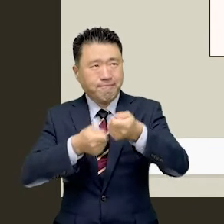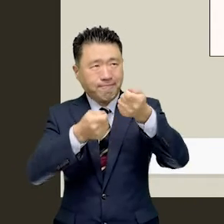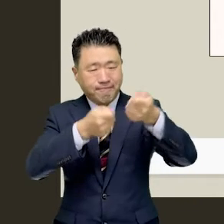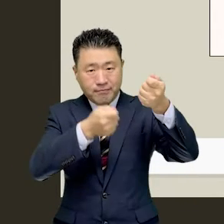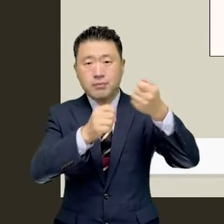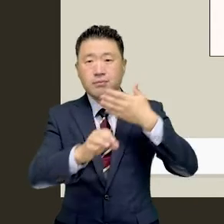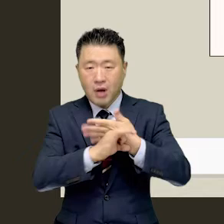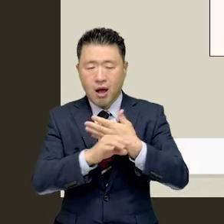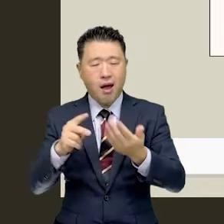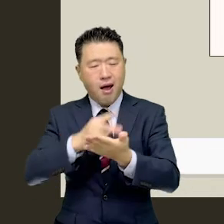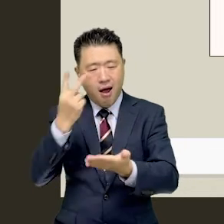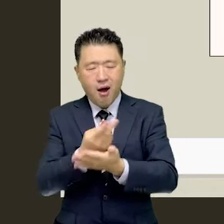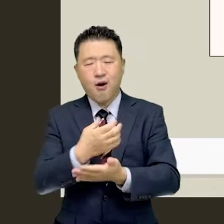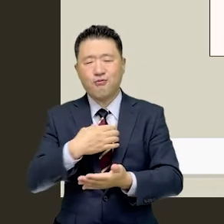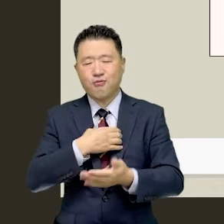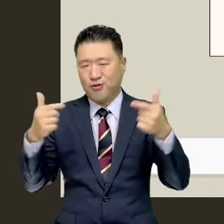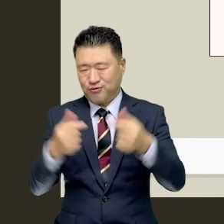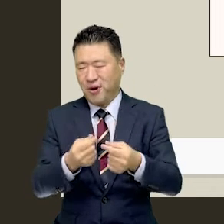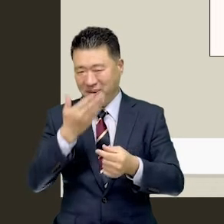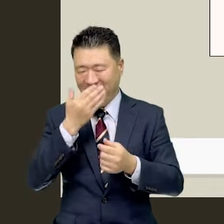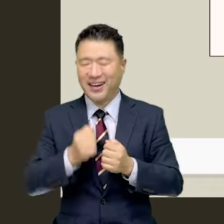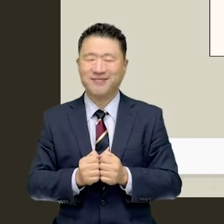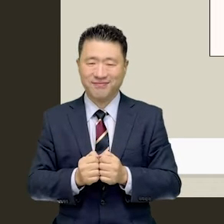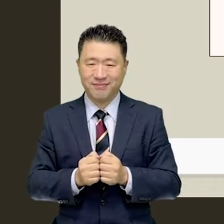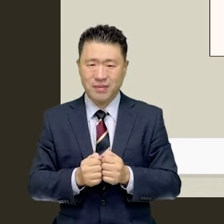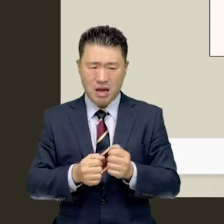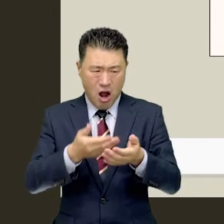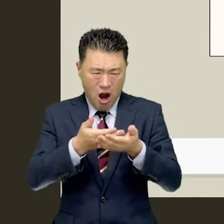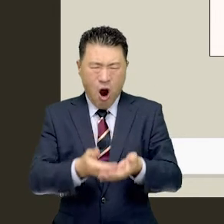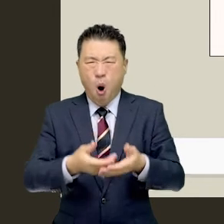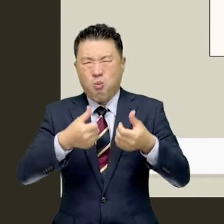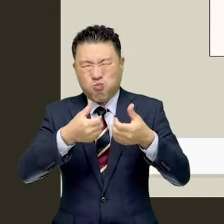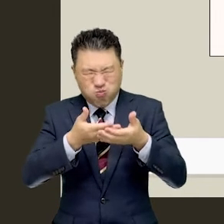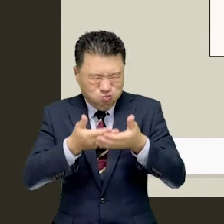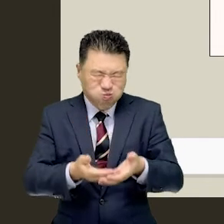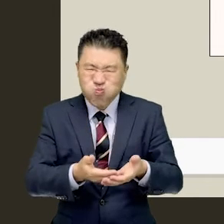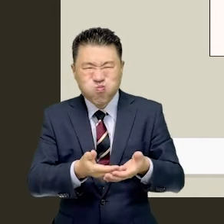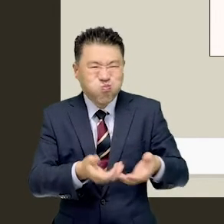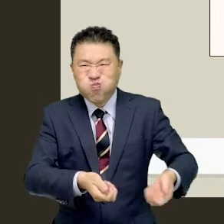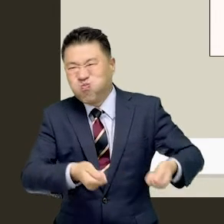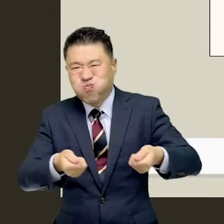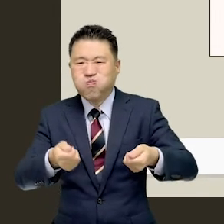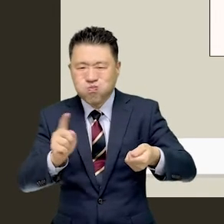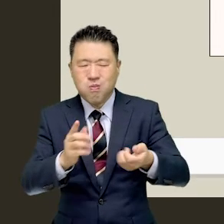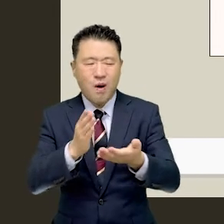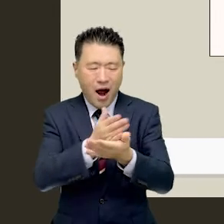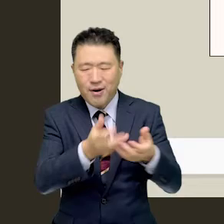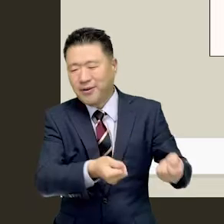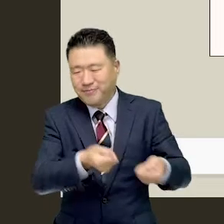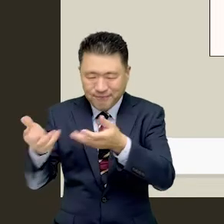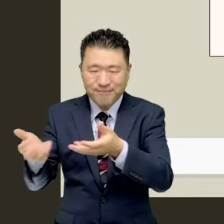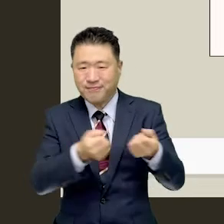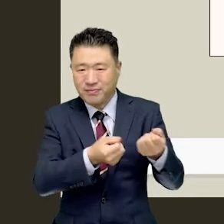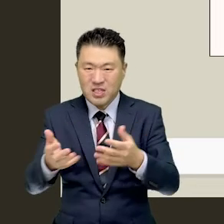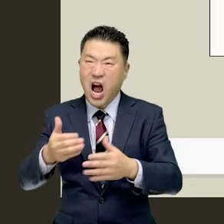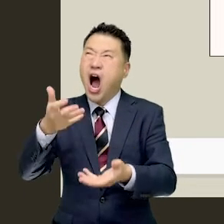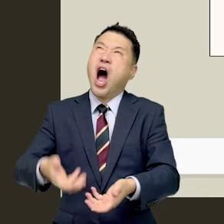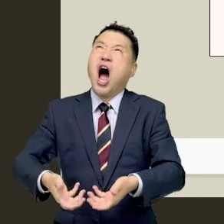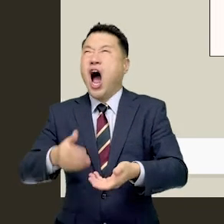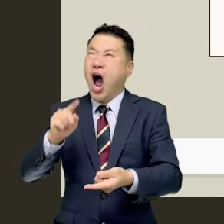위험을 줄일 수 있습니다. 무거운 물건은 나눠서 운반하고 물건을 높이 쌓아 들고 옮기지 않아야